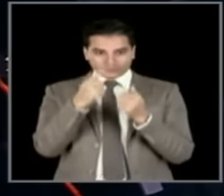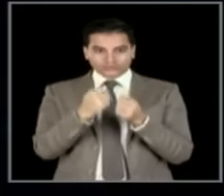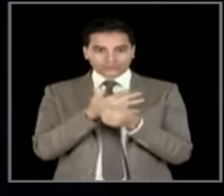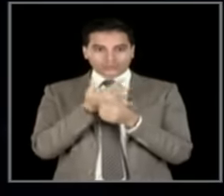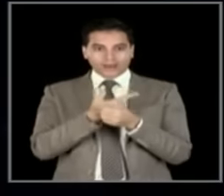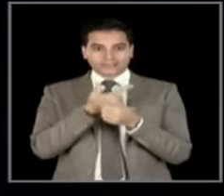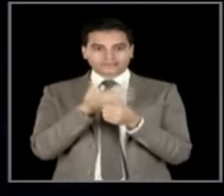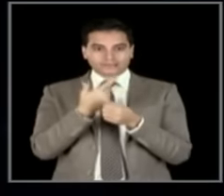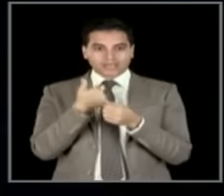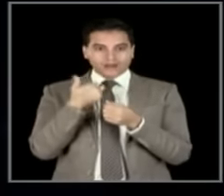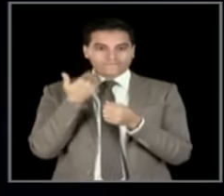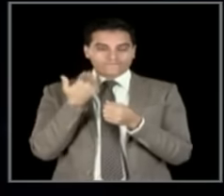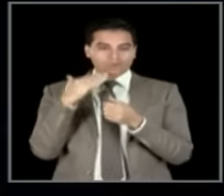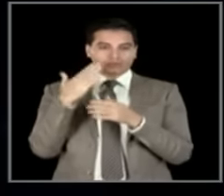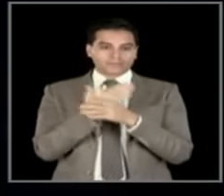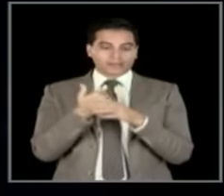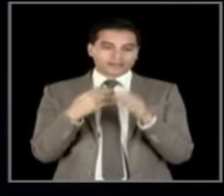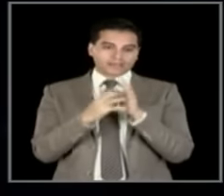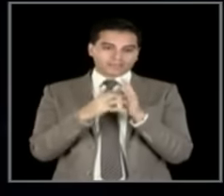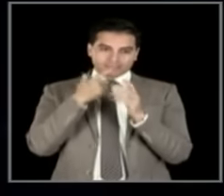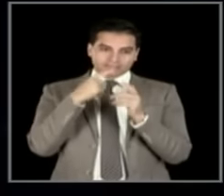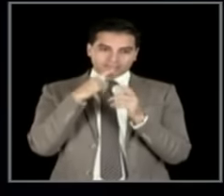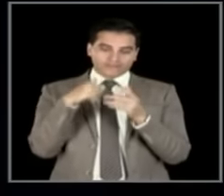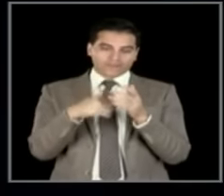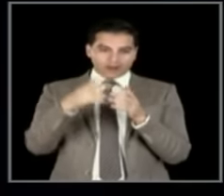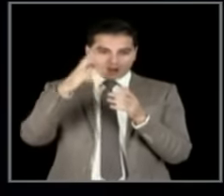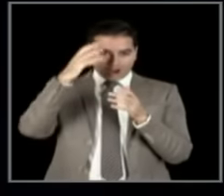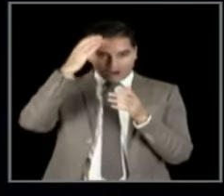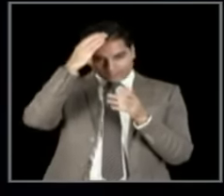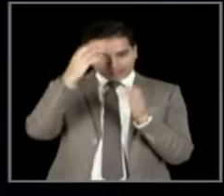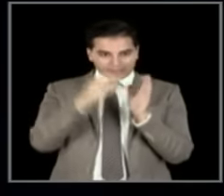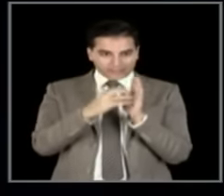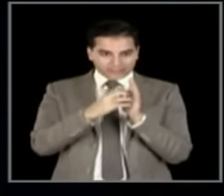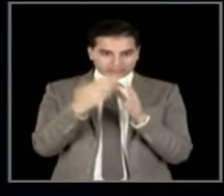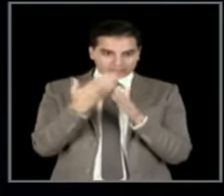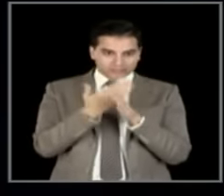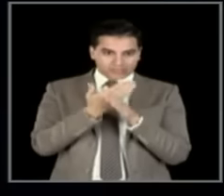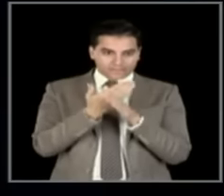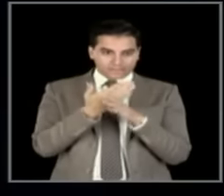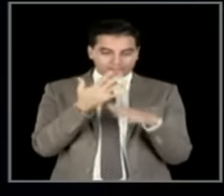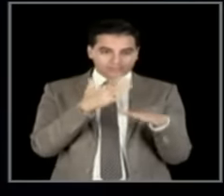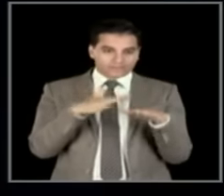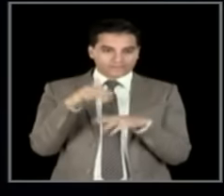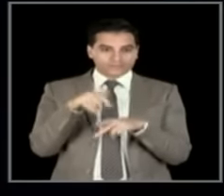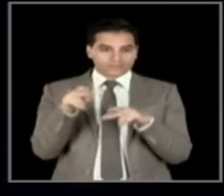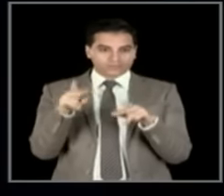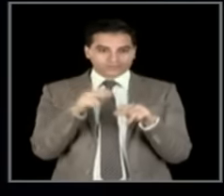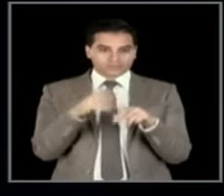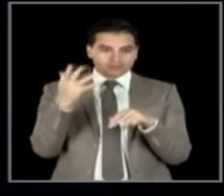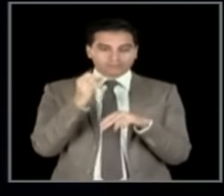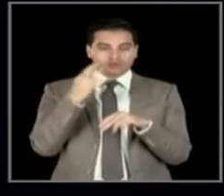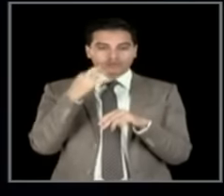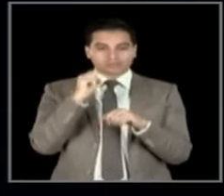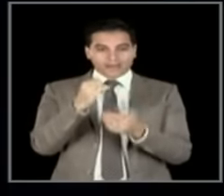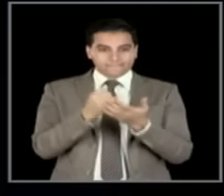شعورك ايه؟ والله انا فخور ان انا بمثل جامعه اسكندريه في العباقره جامعات. الحاجه اصلا اول ما خلصت الموسم 13 في